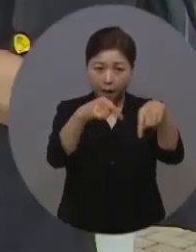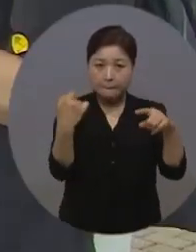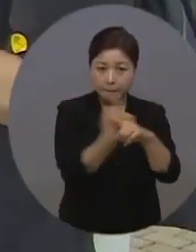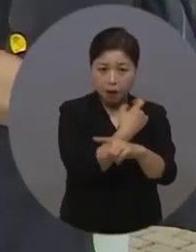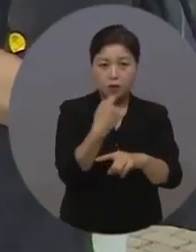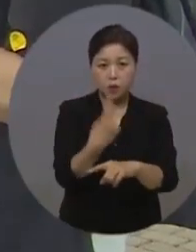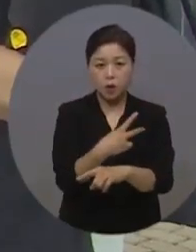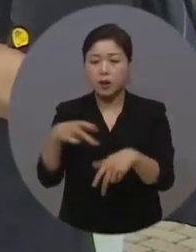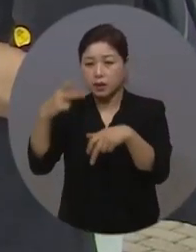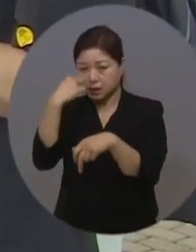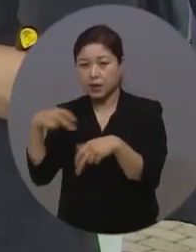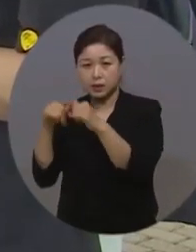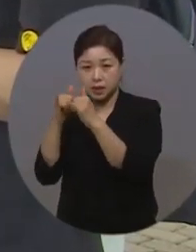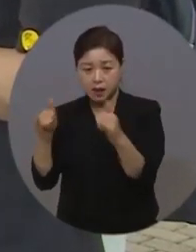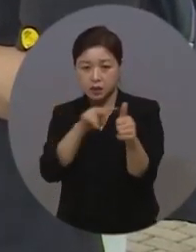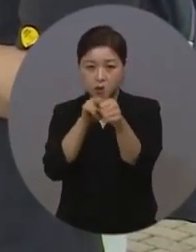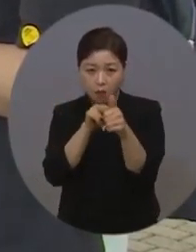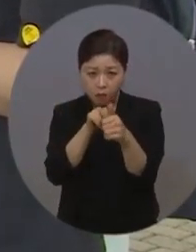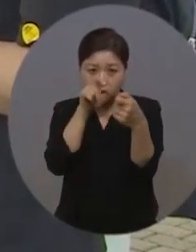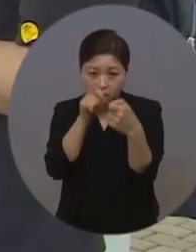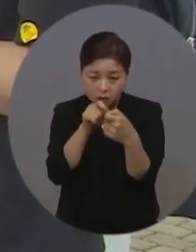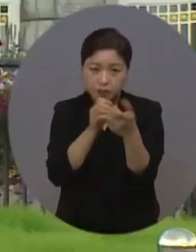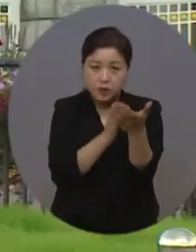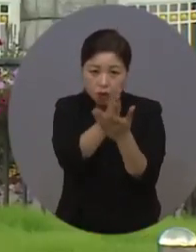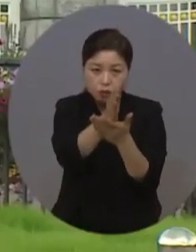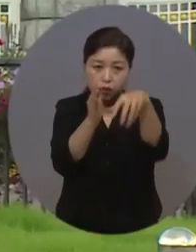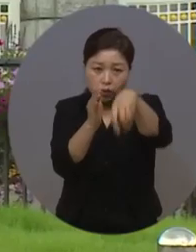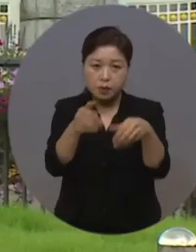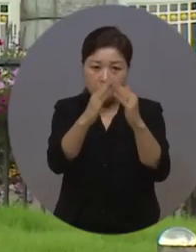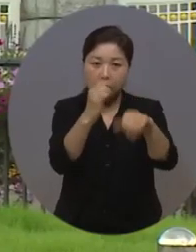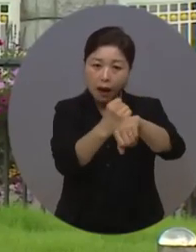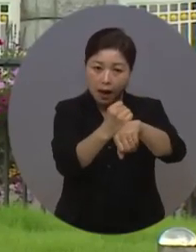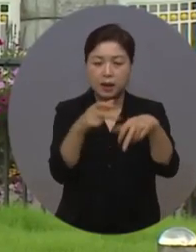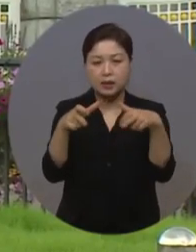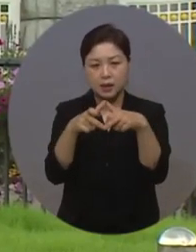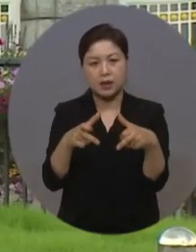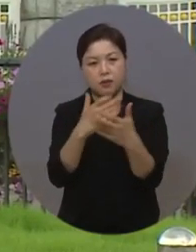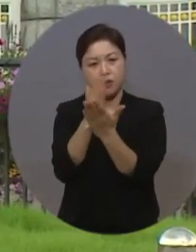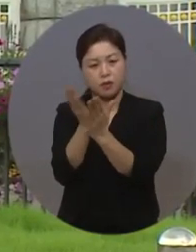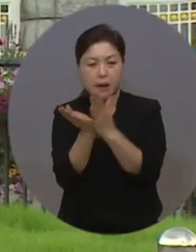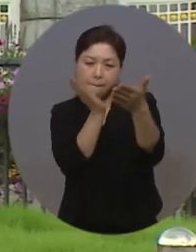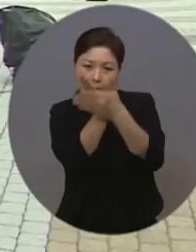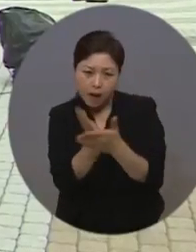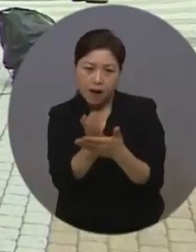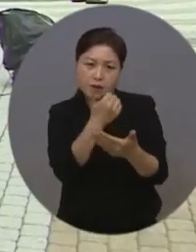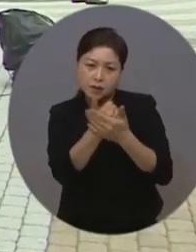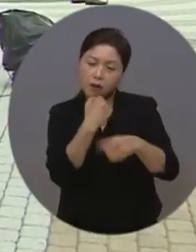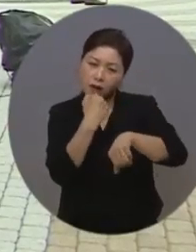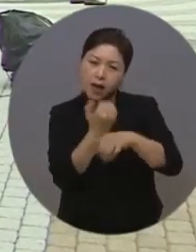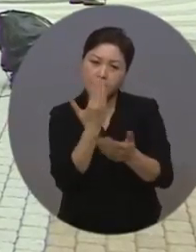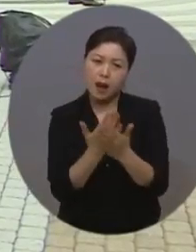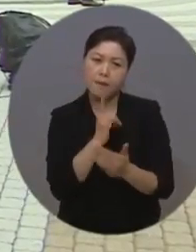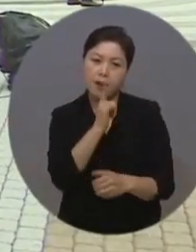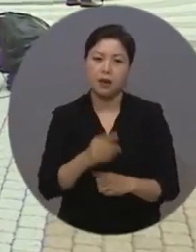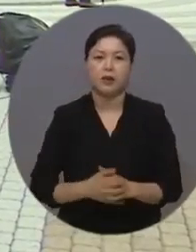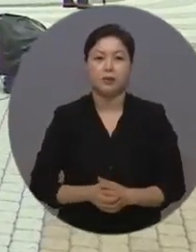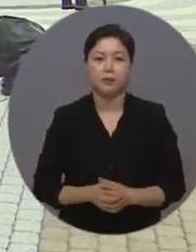정보 접근성 보장 전담기관 설치 등을 촉구하며 상해 위 형 배 맞춤형 지원책을 추진할 것을 강조했습니다